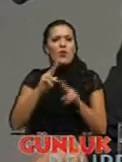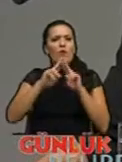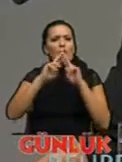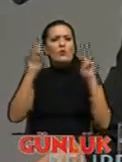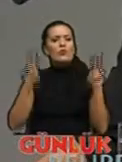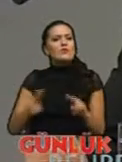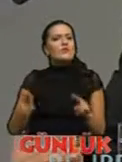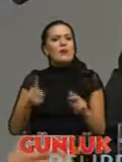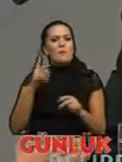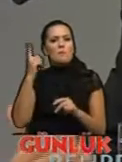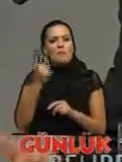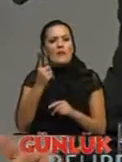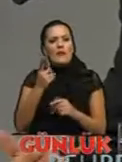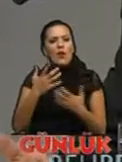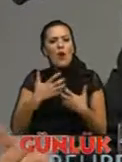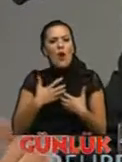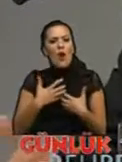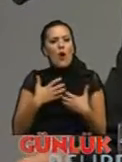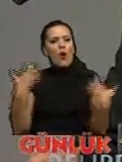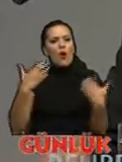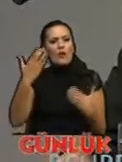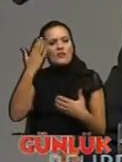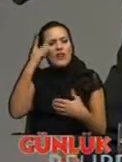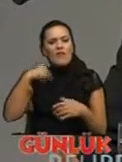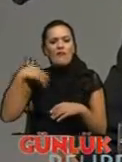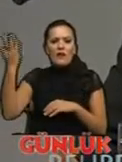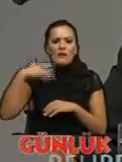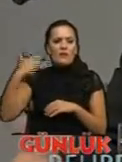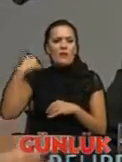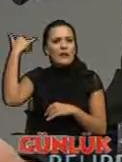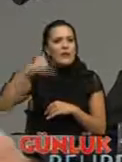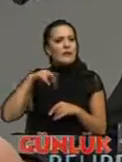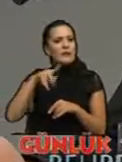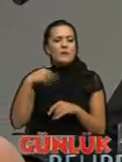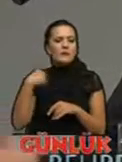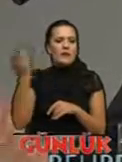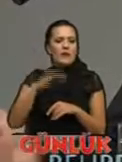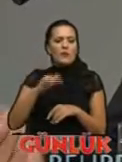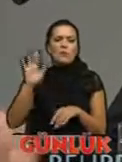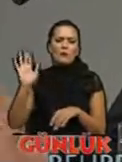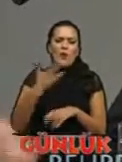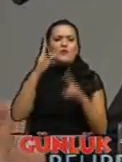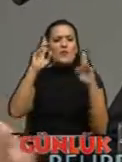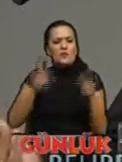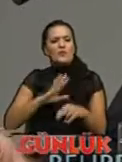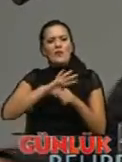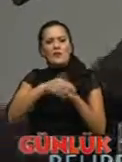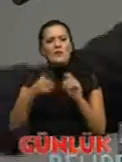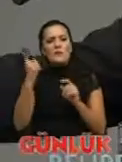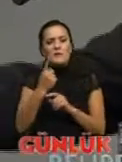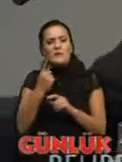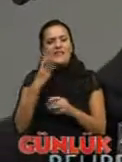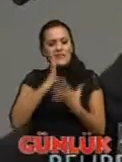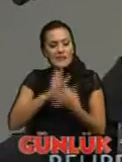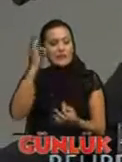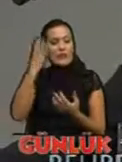bir onur aşağılaması geliyor. Boş verin ulusalını falan diyelim.